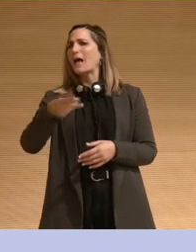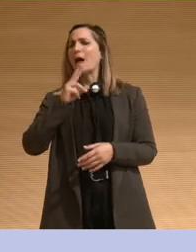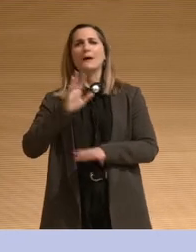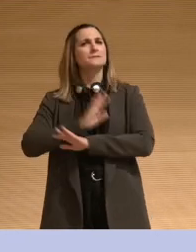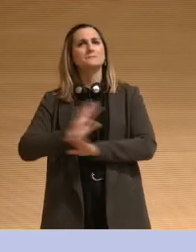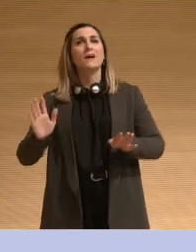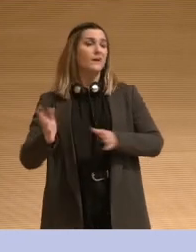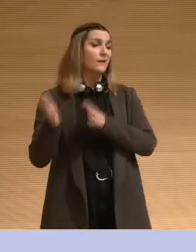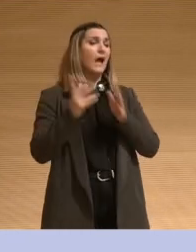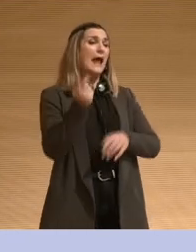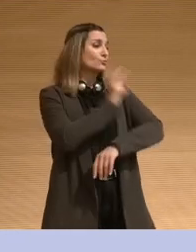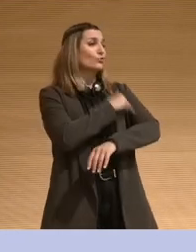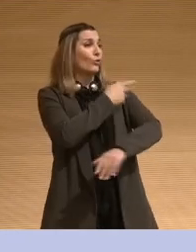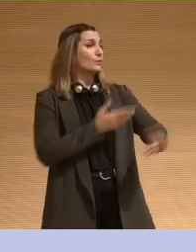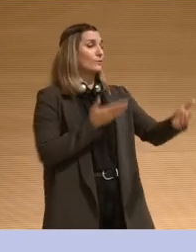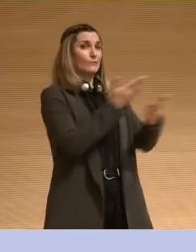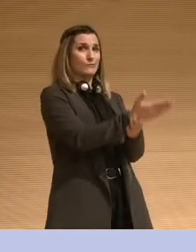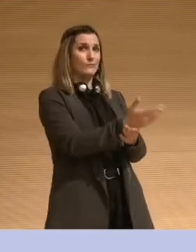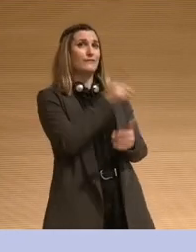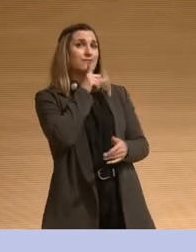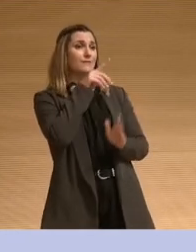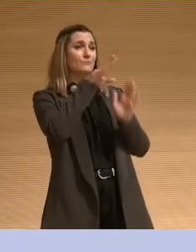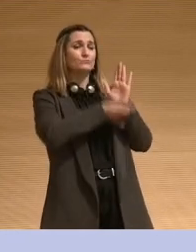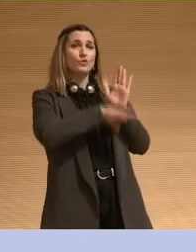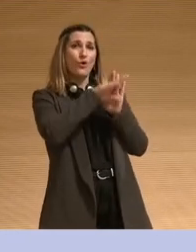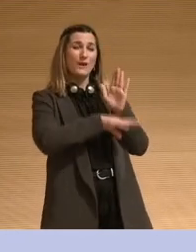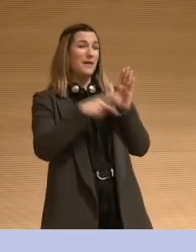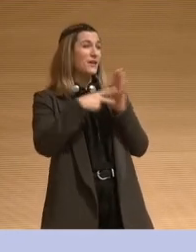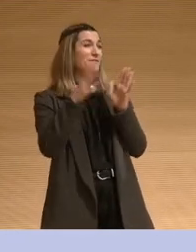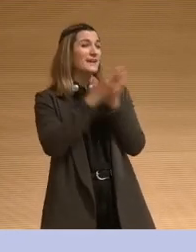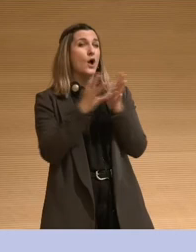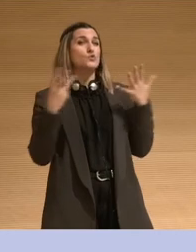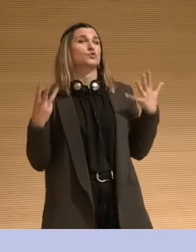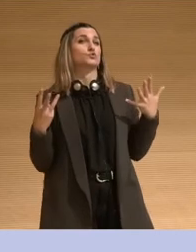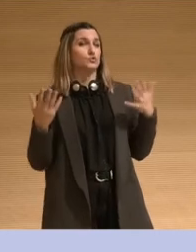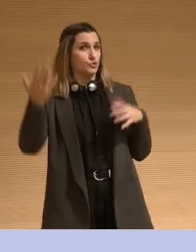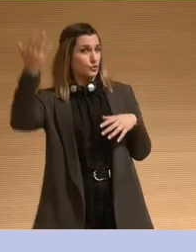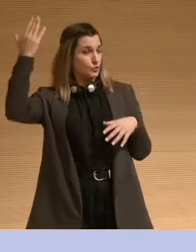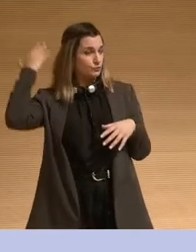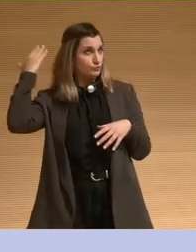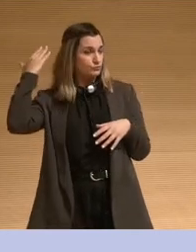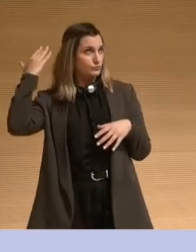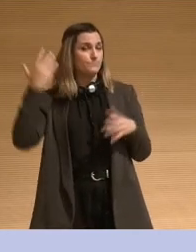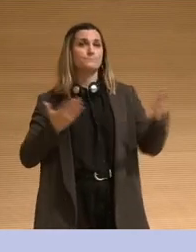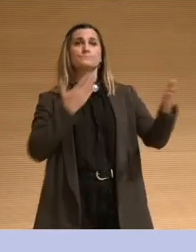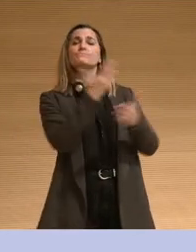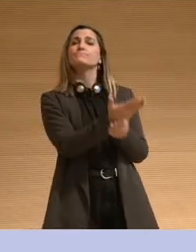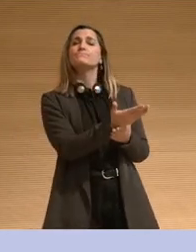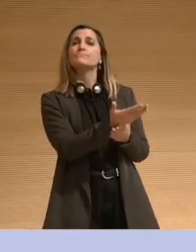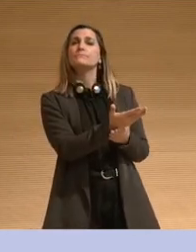κρατικό νοσοκομείο στο οποίο είχα απευθυνθεί το 18, πάλι αν θυμάμαι καλά, και